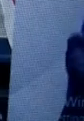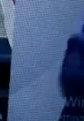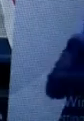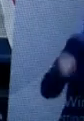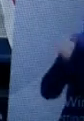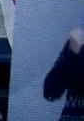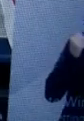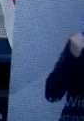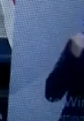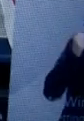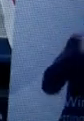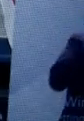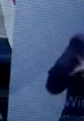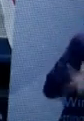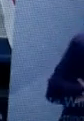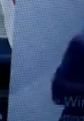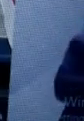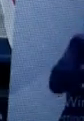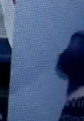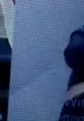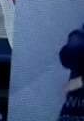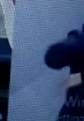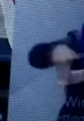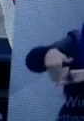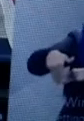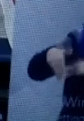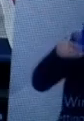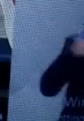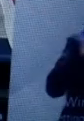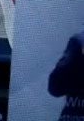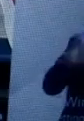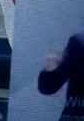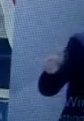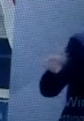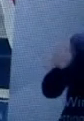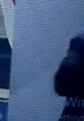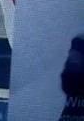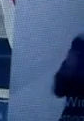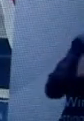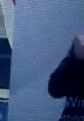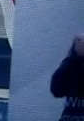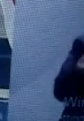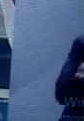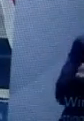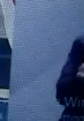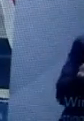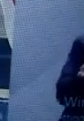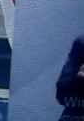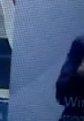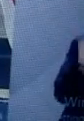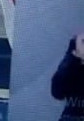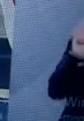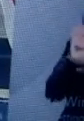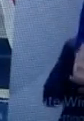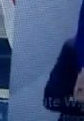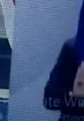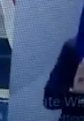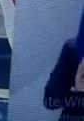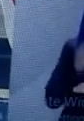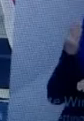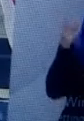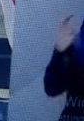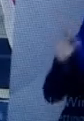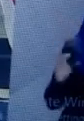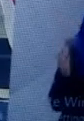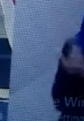pengukuhan kawalan sempadan, pembukaan sepenuhnya sektor ekonomi, pembudayaan kebiasaan